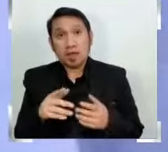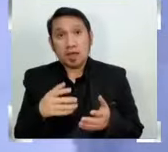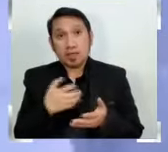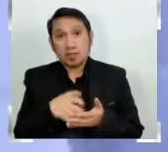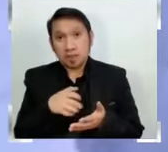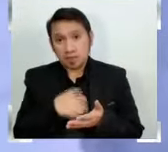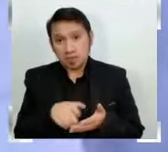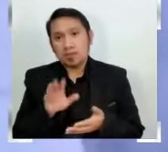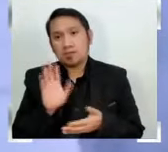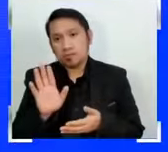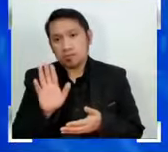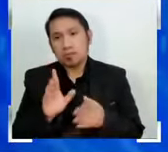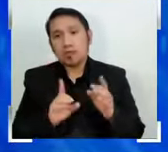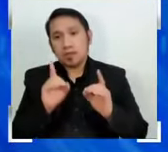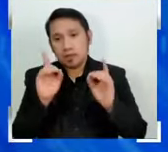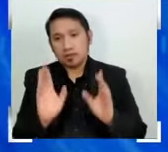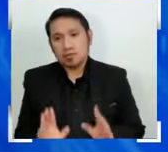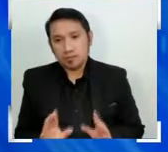gastos.